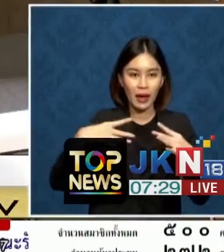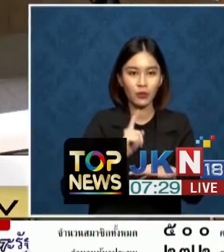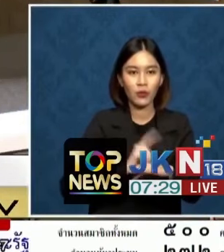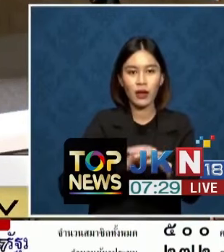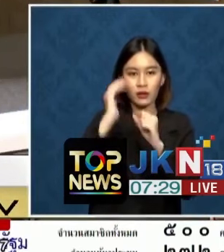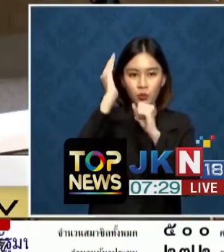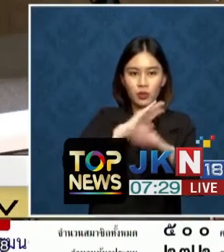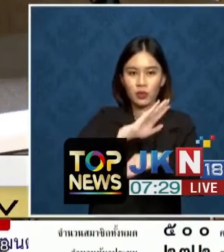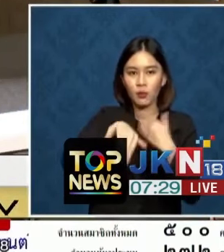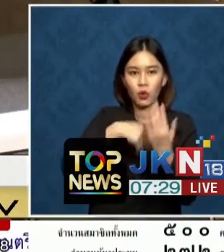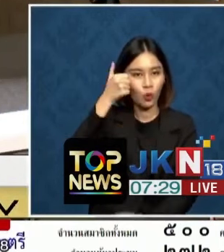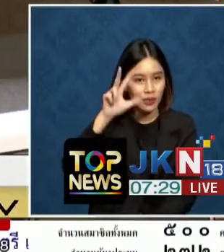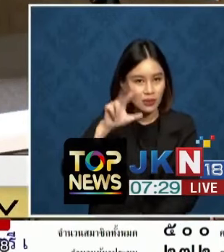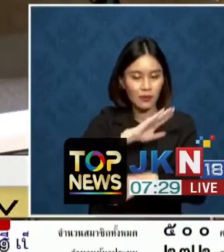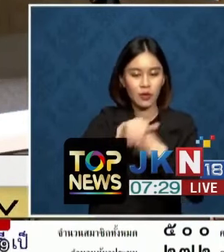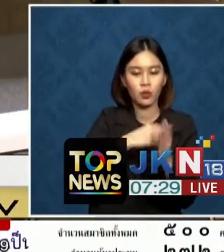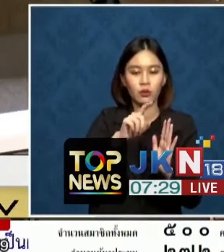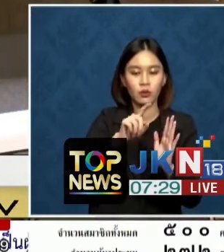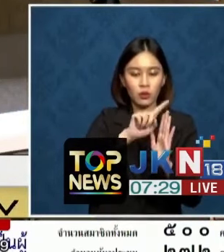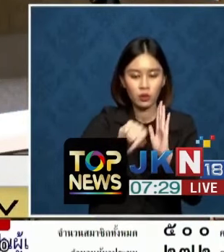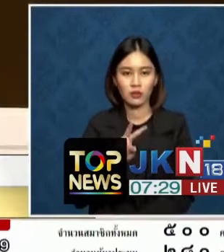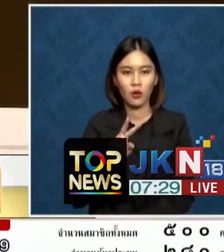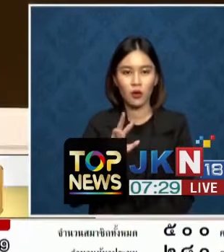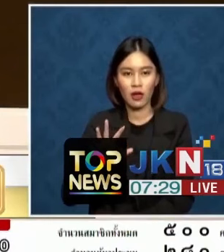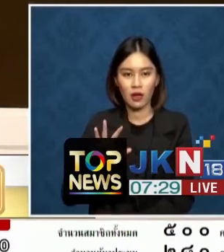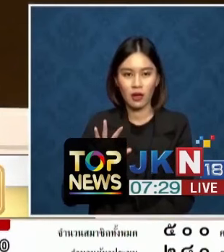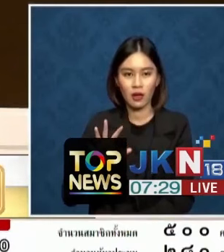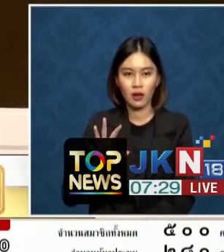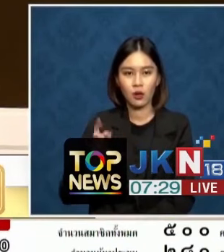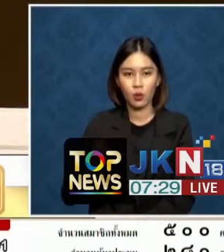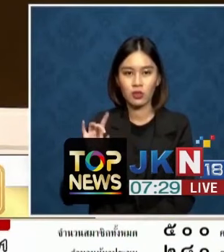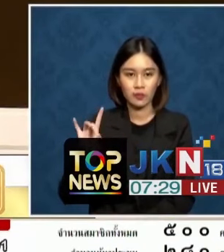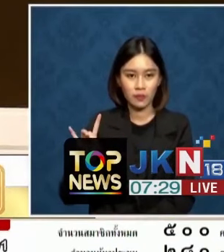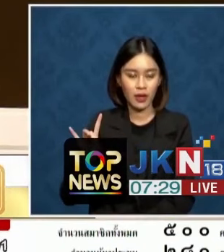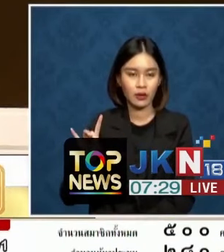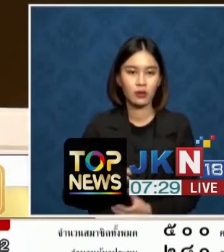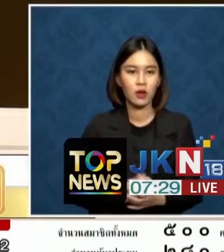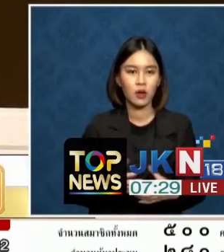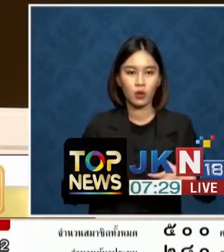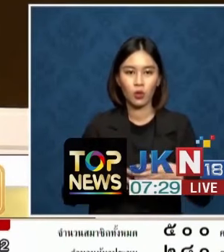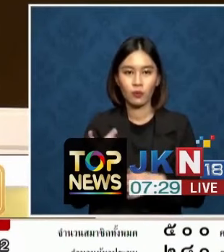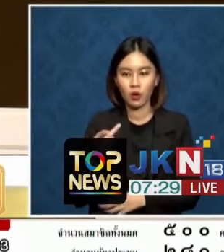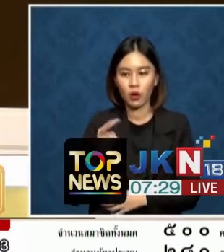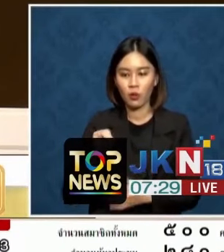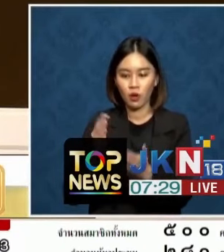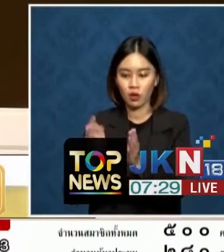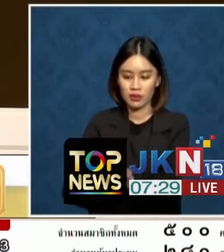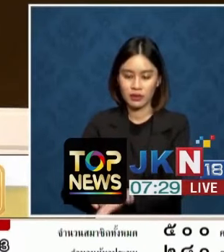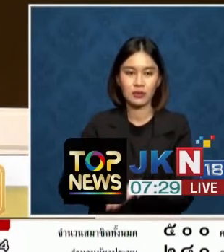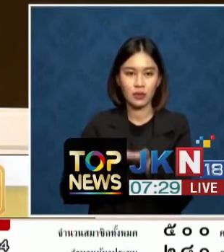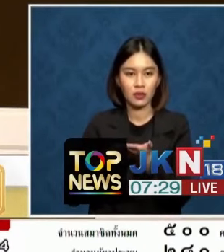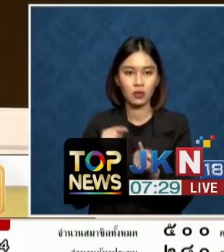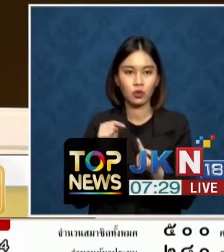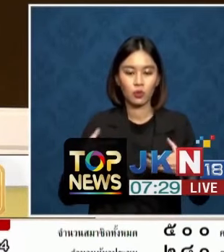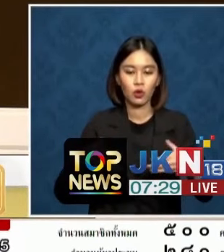านนี้ก็เป็นไปอย่างเรียบร้อยนะครับแม้จะมีการใช้วาทกรรมตอบโต้กันแต่ไม่มีความวุ่นวายอะไรส่ว